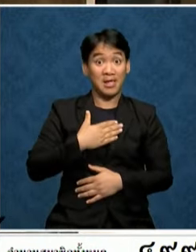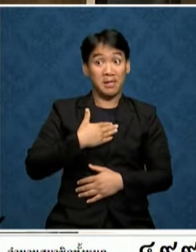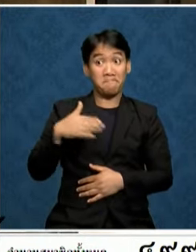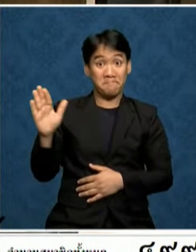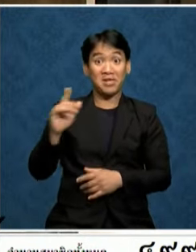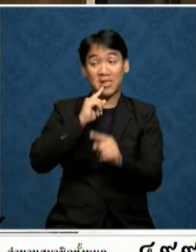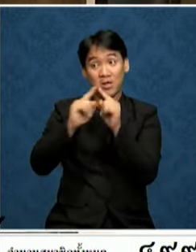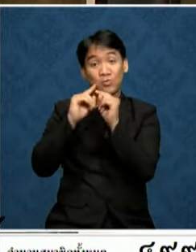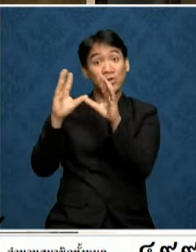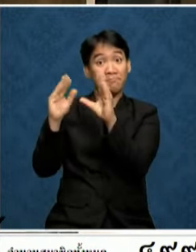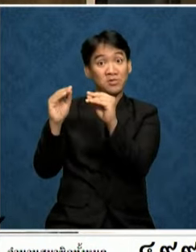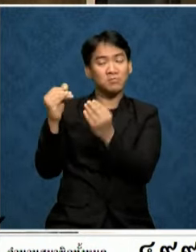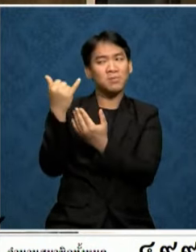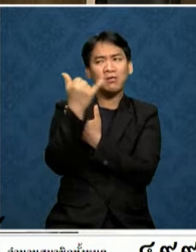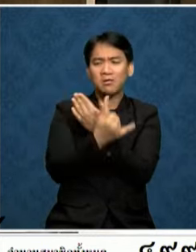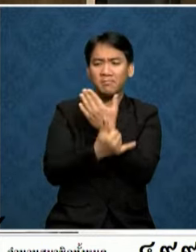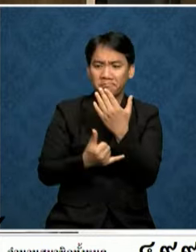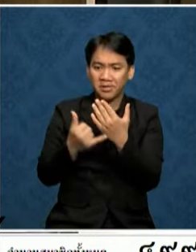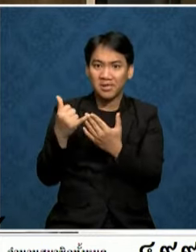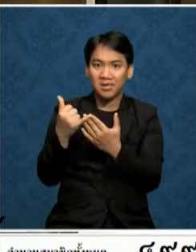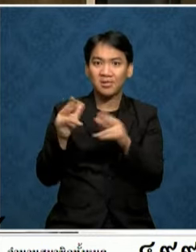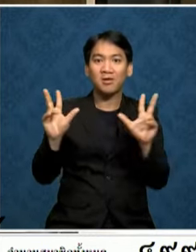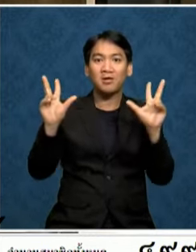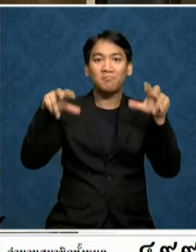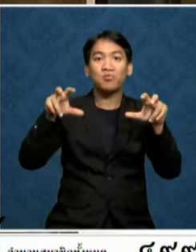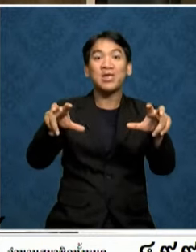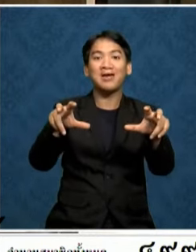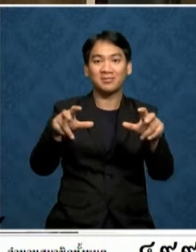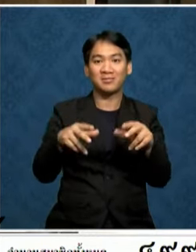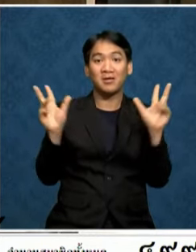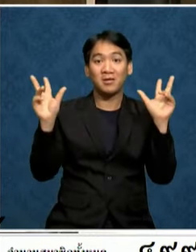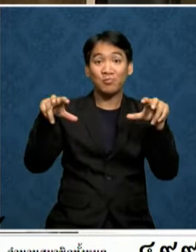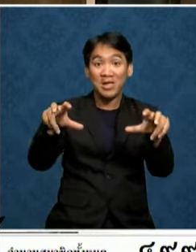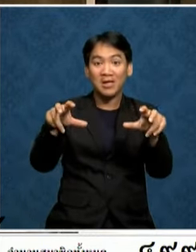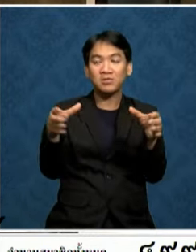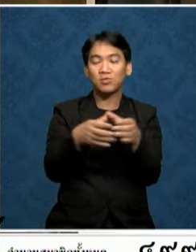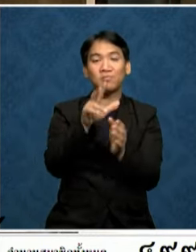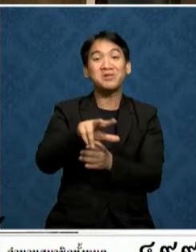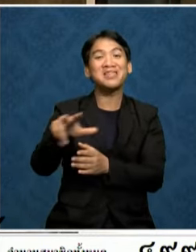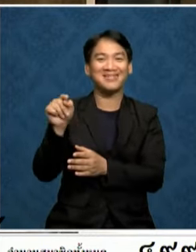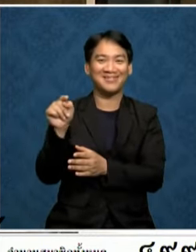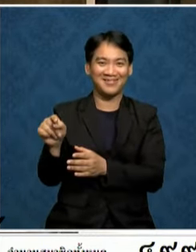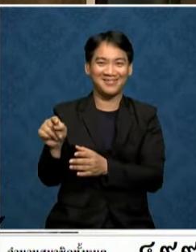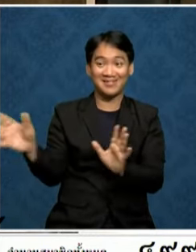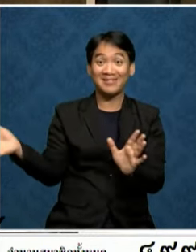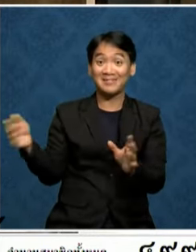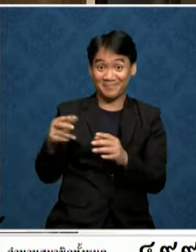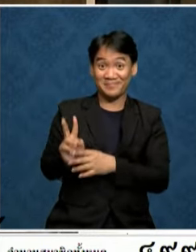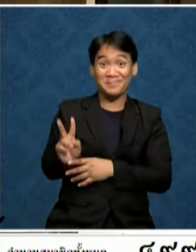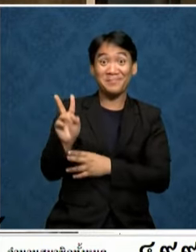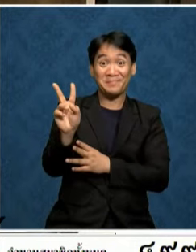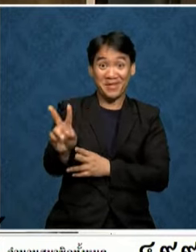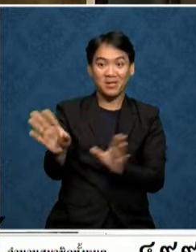ประธานที่ประเทศอ่าภูภูตานนะคะไปกับเพื่อนสมาชิกเพื่อไทยท่านนึงเช่นเดียวกันค่ะในวงเสวนานะ